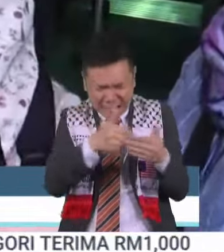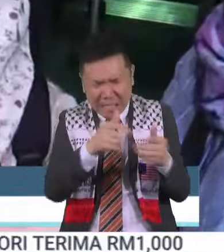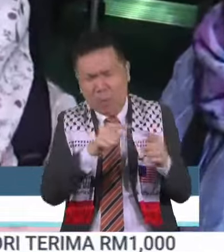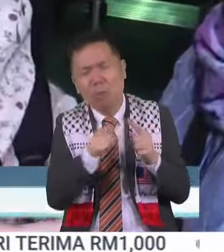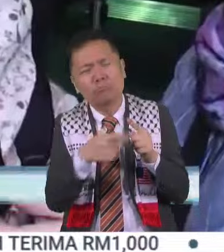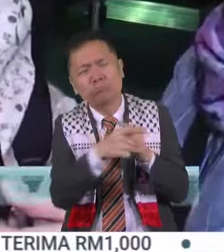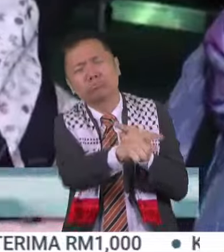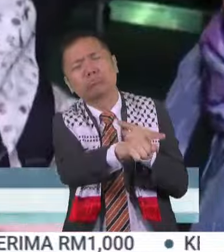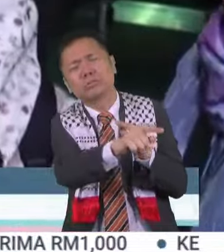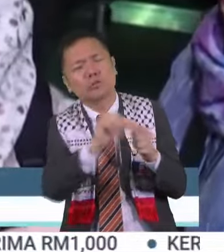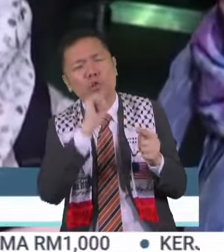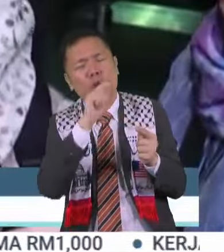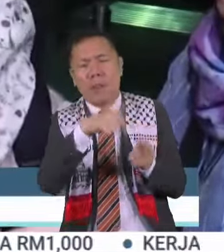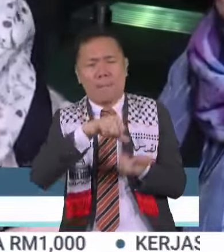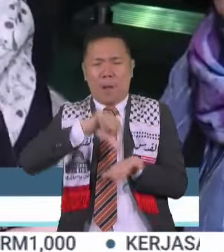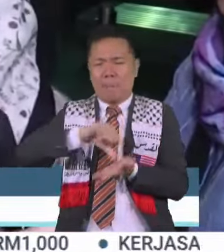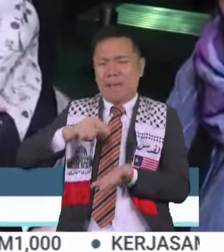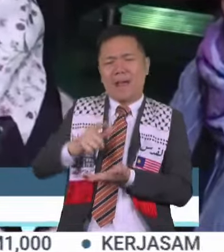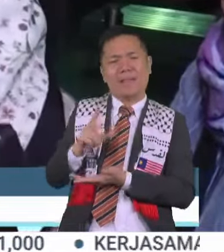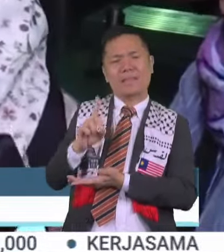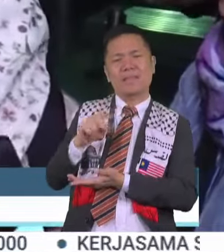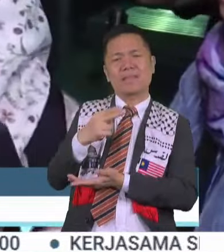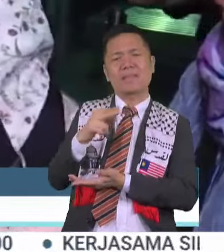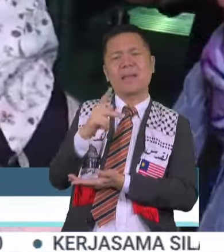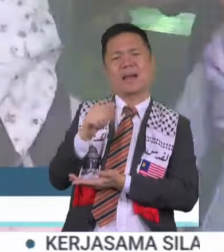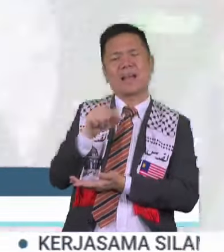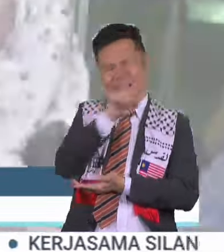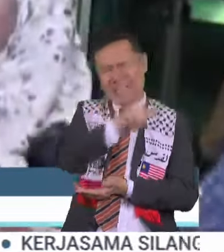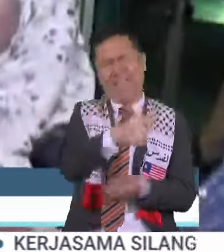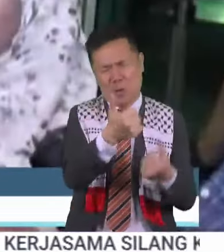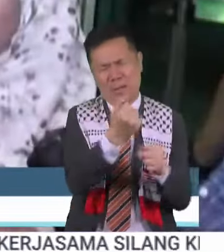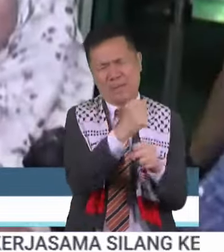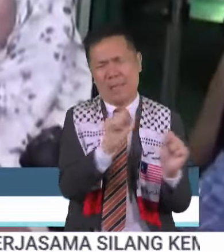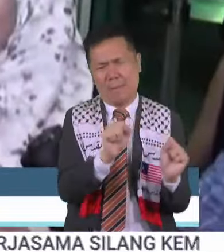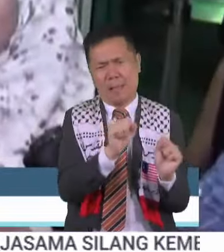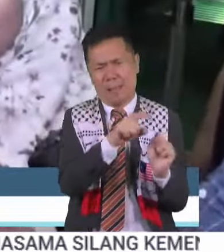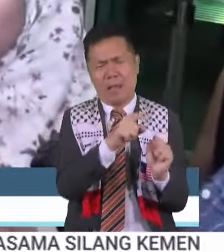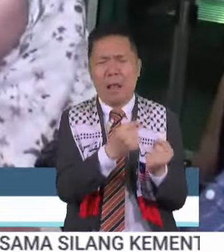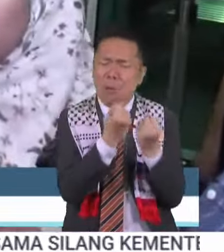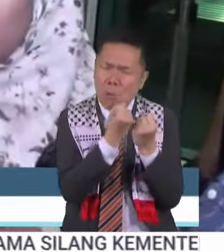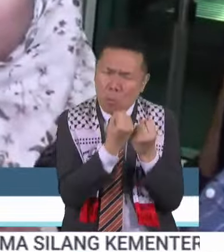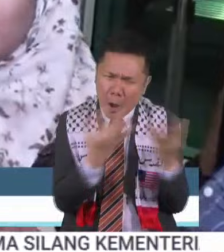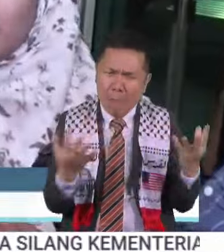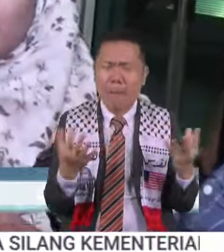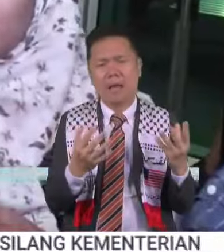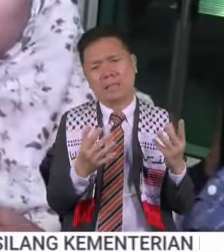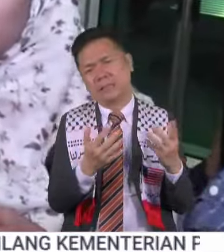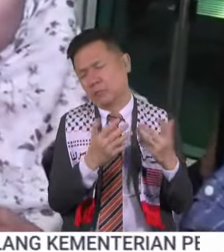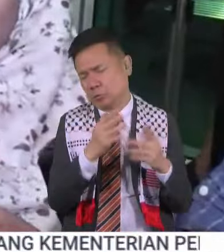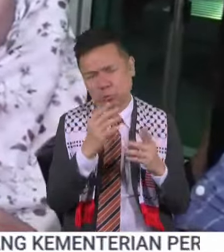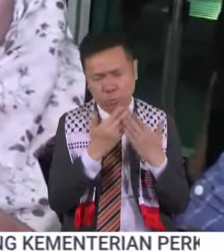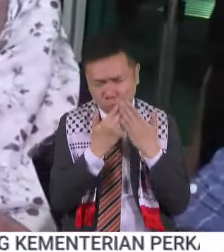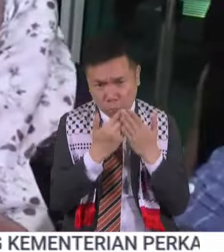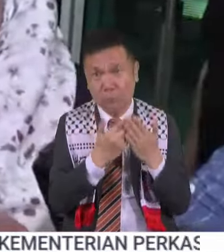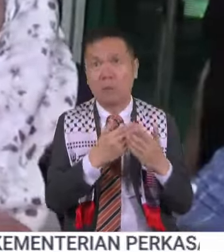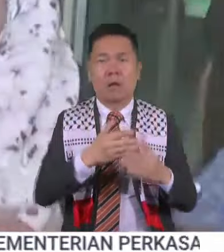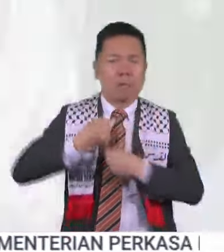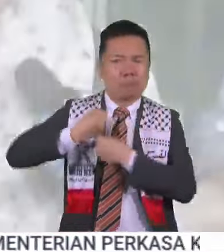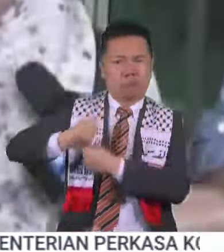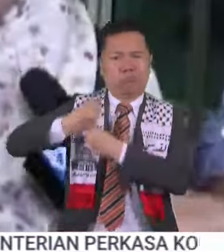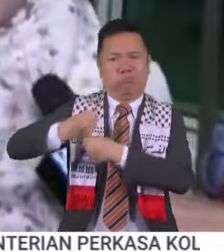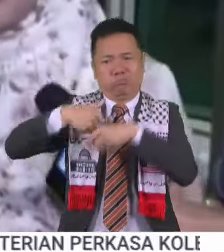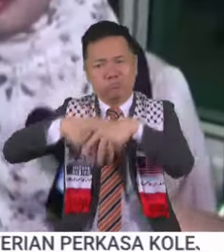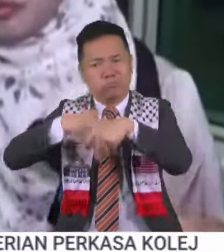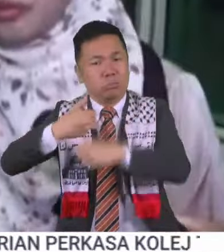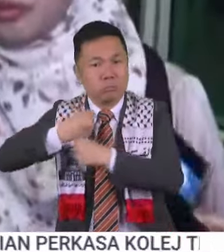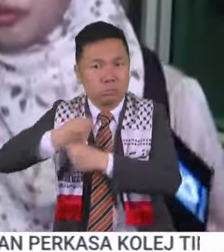jadi bukan betul-betul di Dhaka, jadi keadaan agak terkawal dekat sana. Sangat ramai lah student yang keluar untuk buat urusan, tapi semua Bangladesh lah.